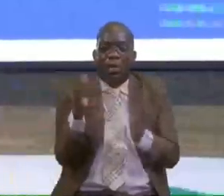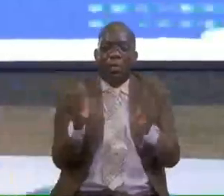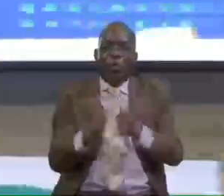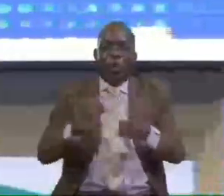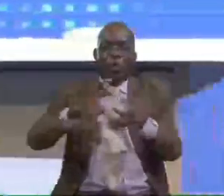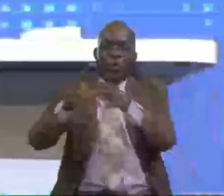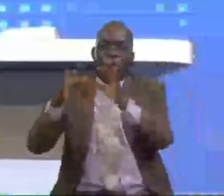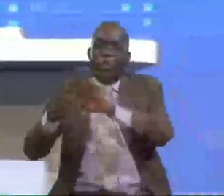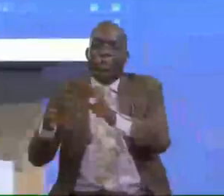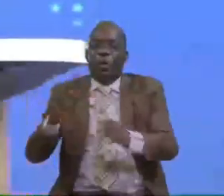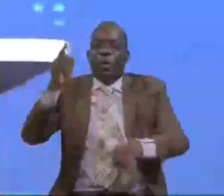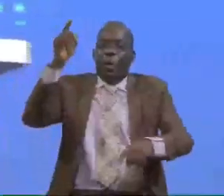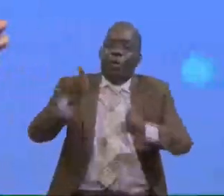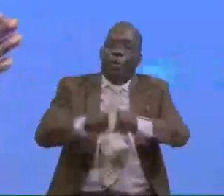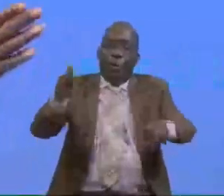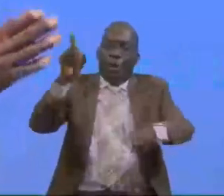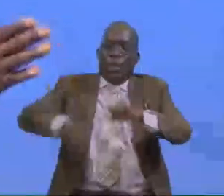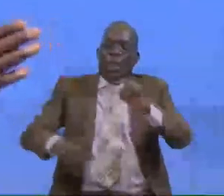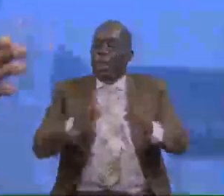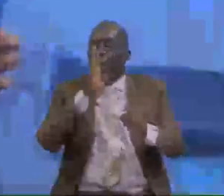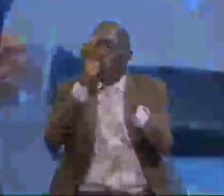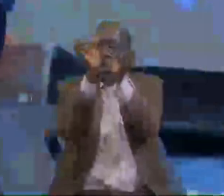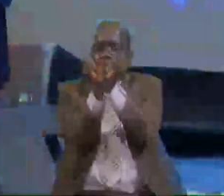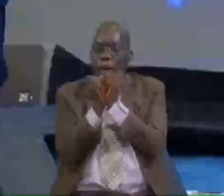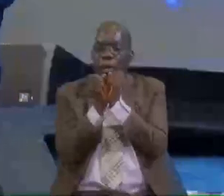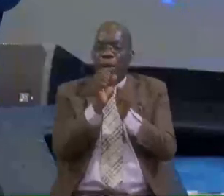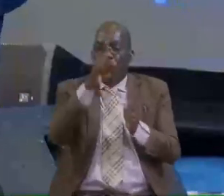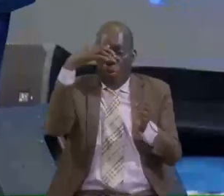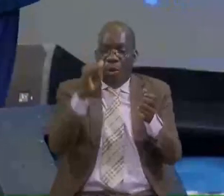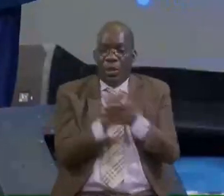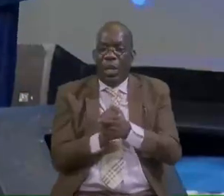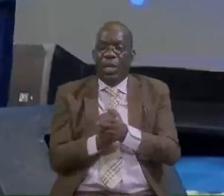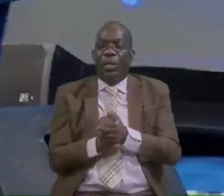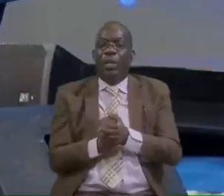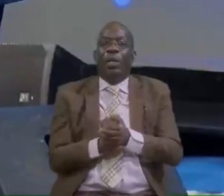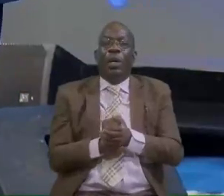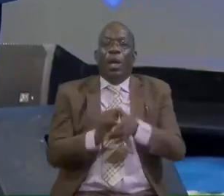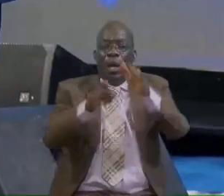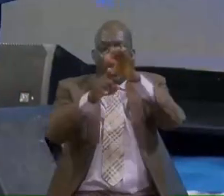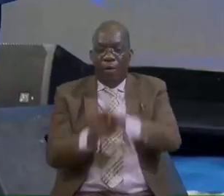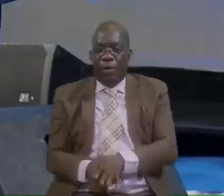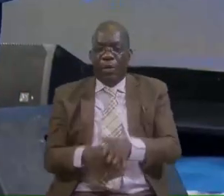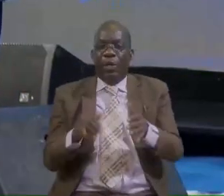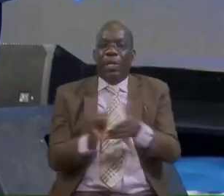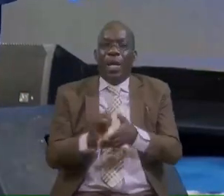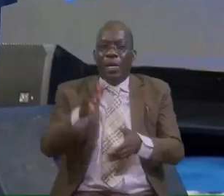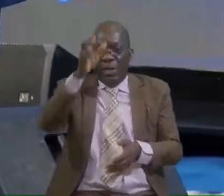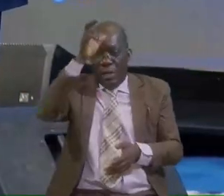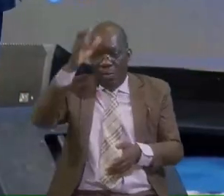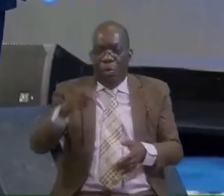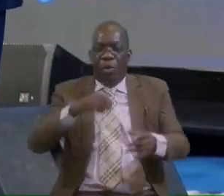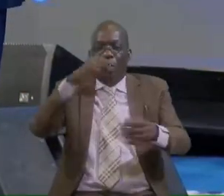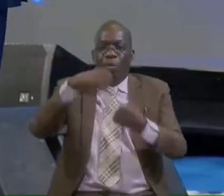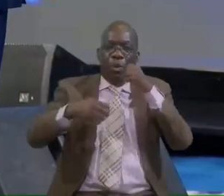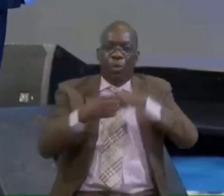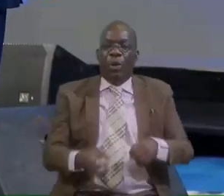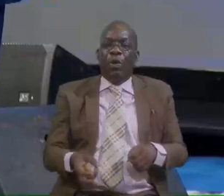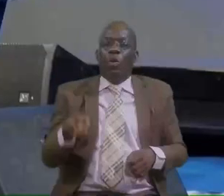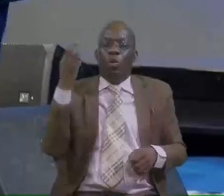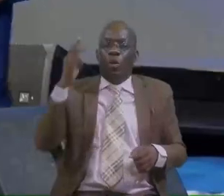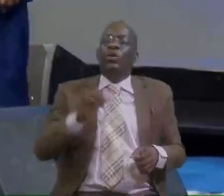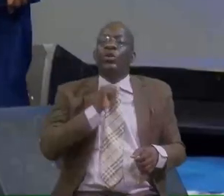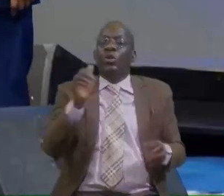Il n'a pas pu être lié. Cette affliction, cette possession démoniaque, ce qui